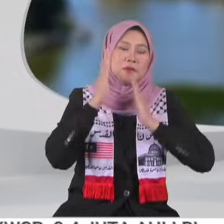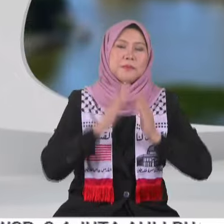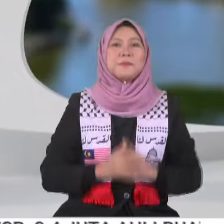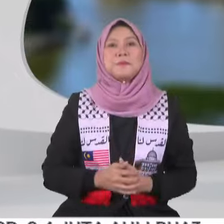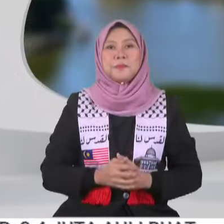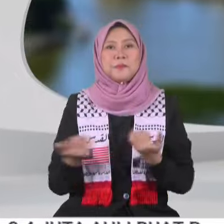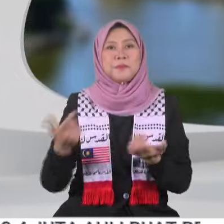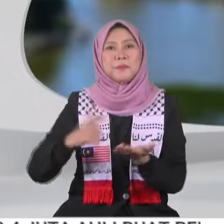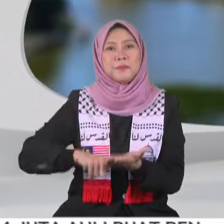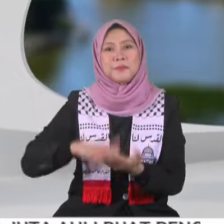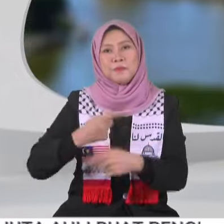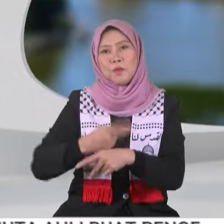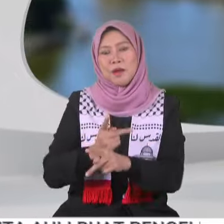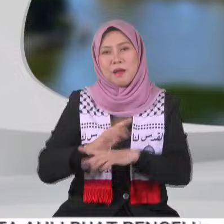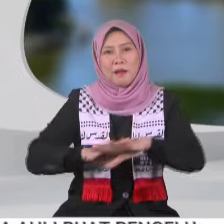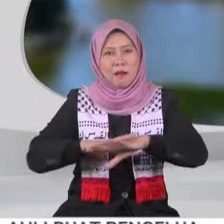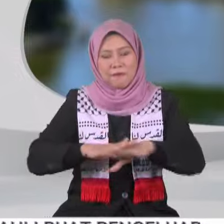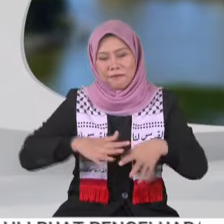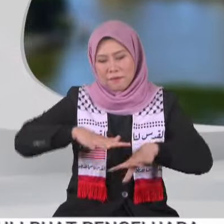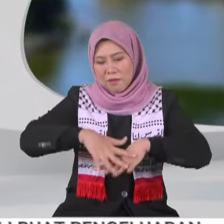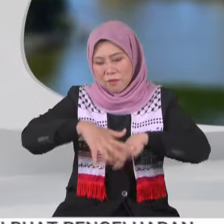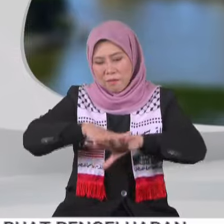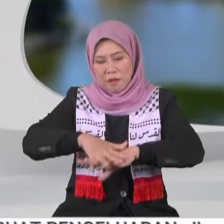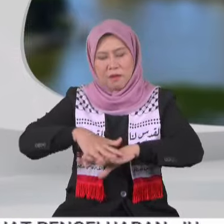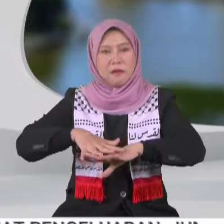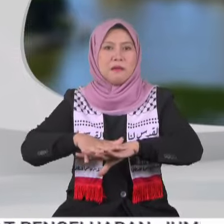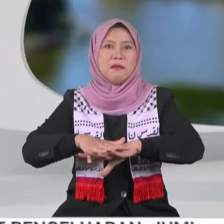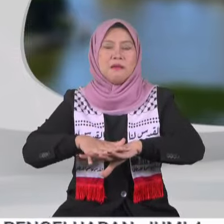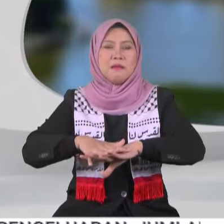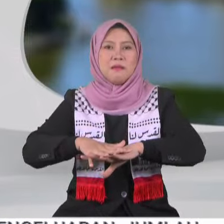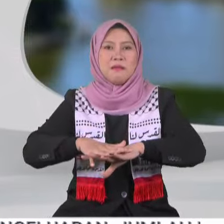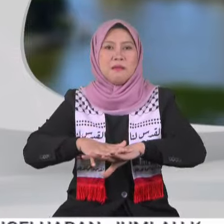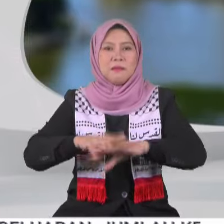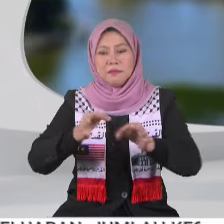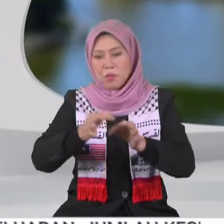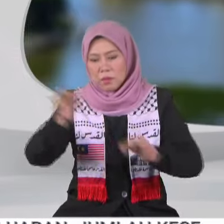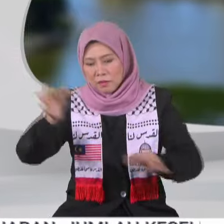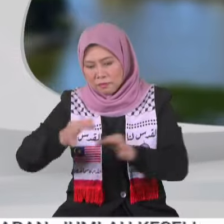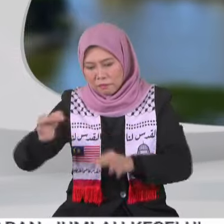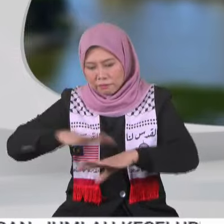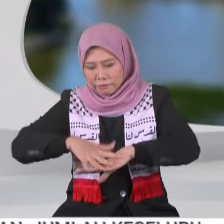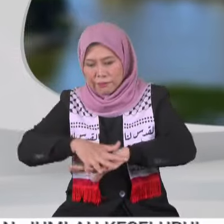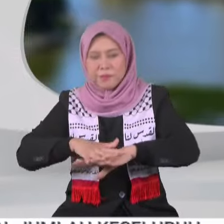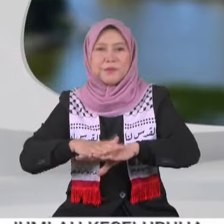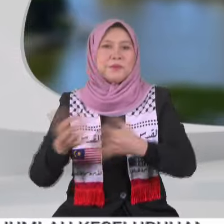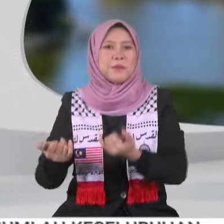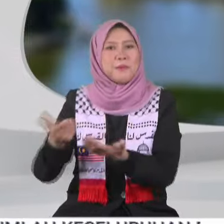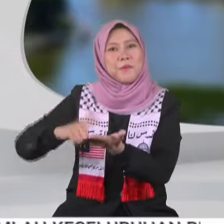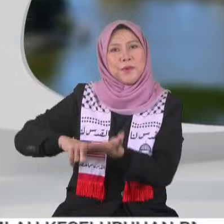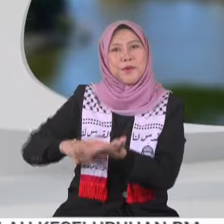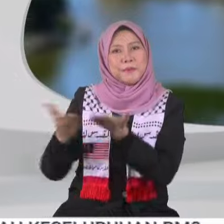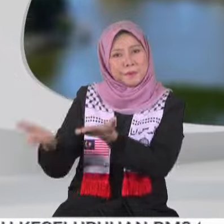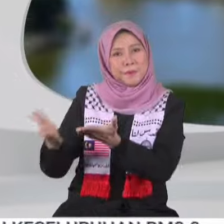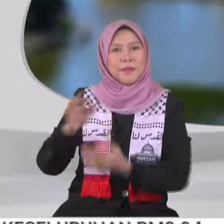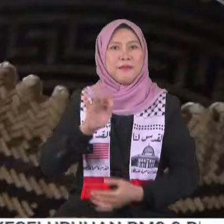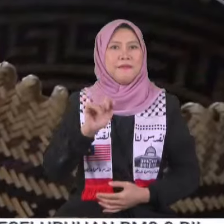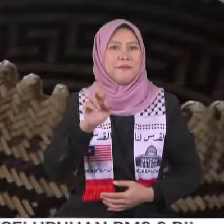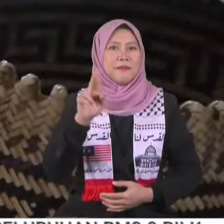kedua laporan khas produk kraft anyaman rotan etnik Penan Lusong Laku bersama wartawan Fidaus Arasi Idris.